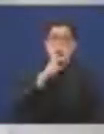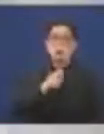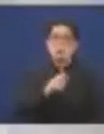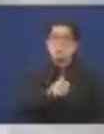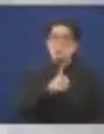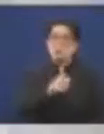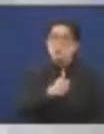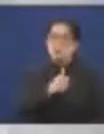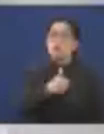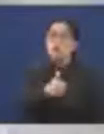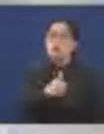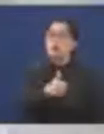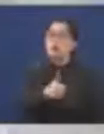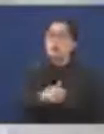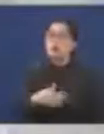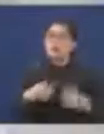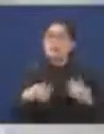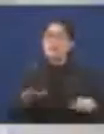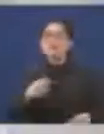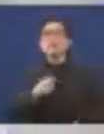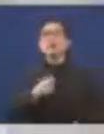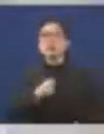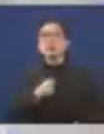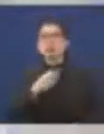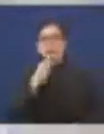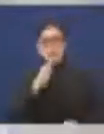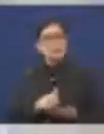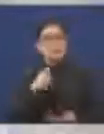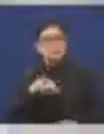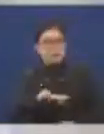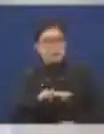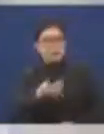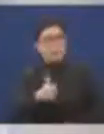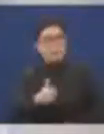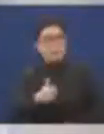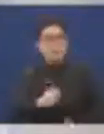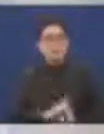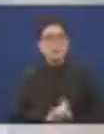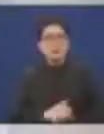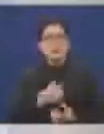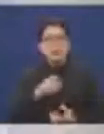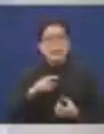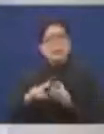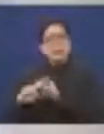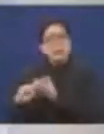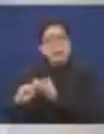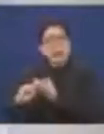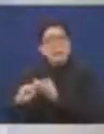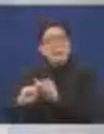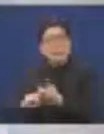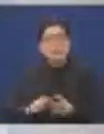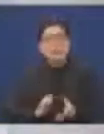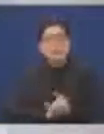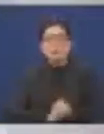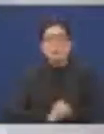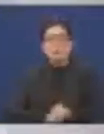Tapi saya juga yakinkan Bapak, saya tetap bersahabat. Tokoh-tokoh semua, sahabat